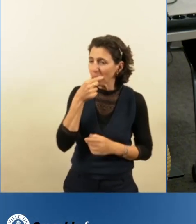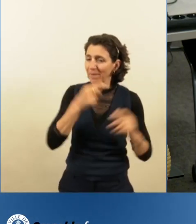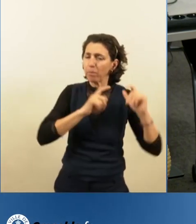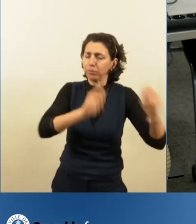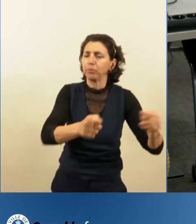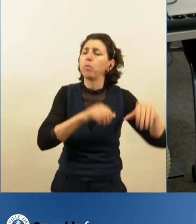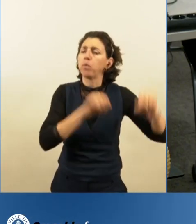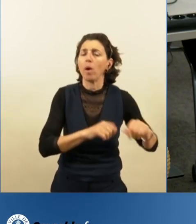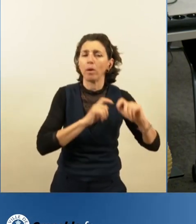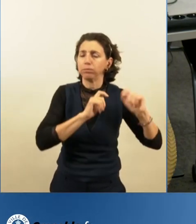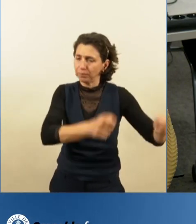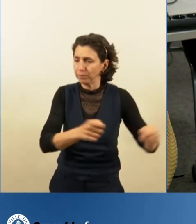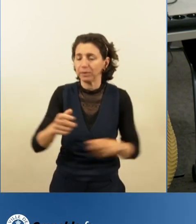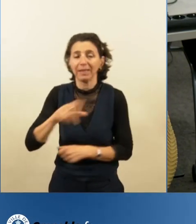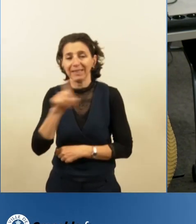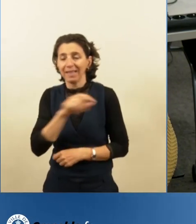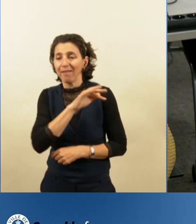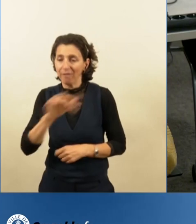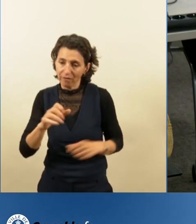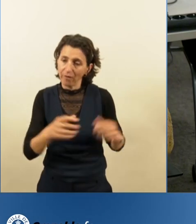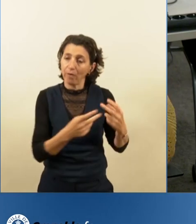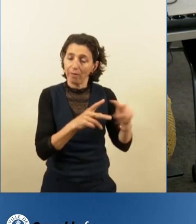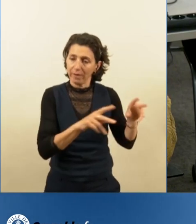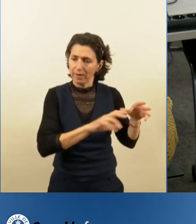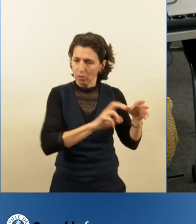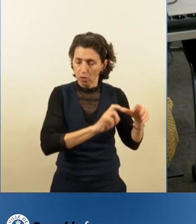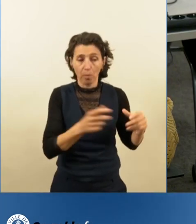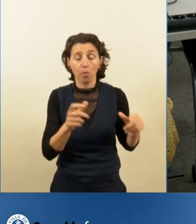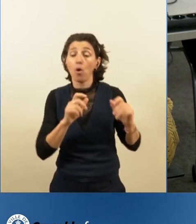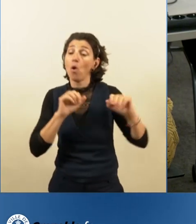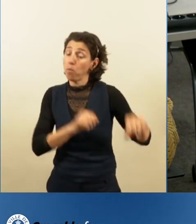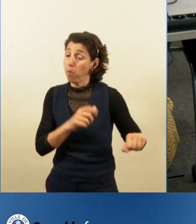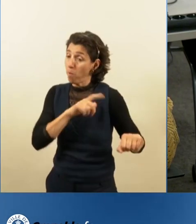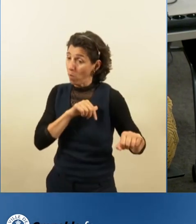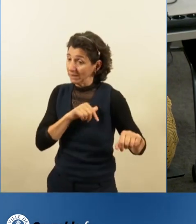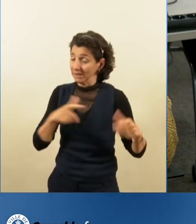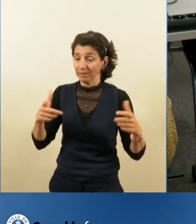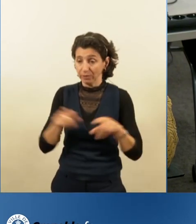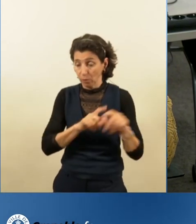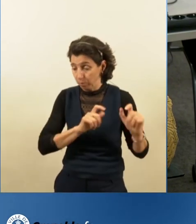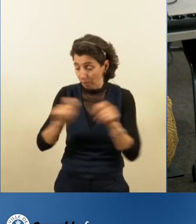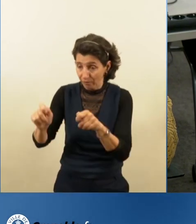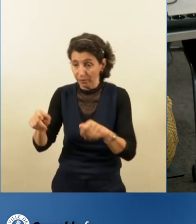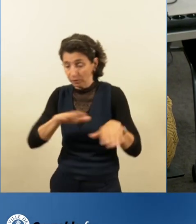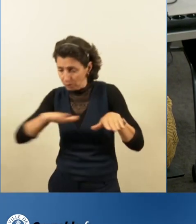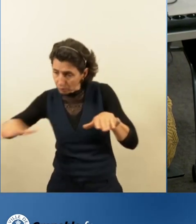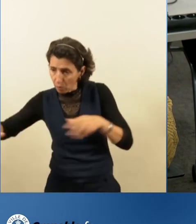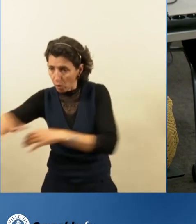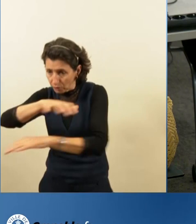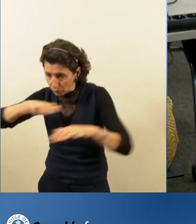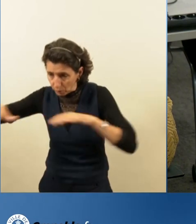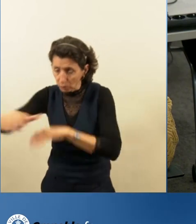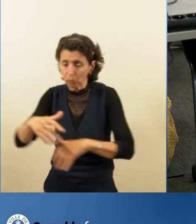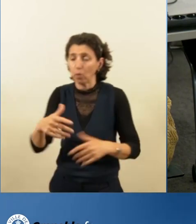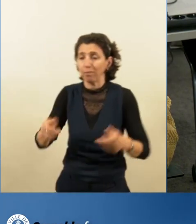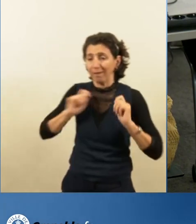la mise en œuvre d'une ZFE reposée sur les pouvoirs de police relatifs au stationnement et à la circulation récupérer par le maire de Grenoble en